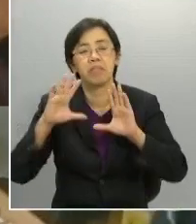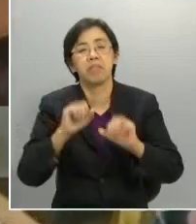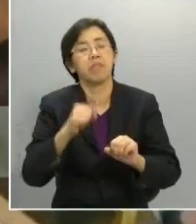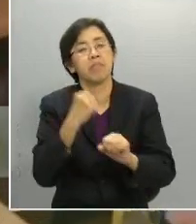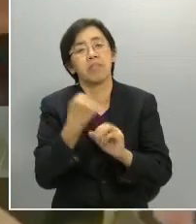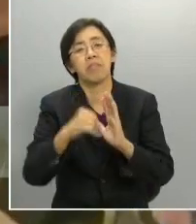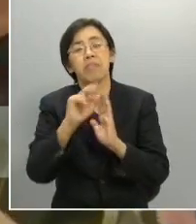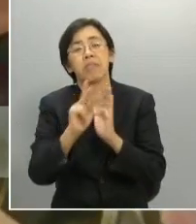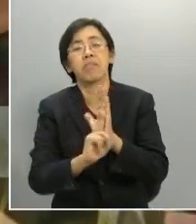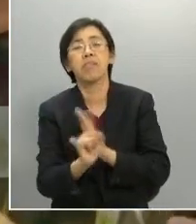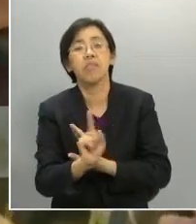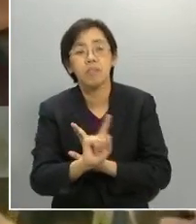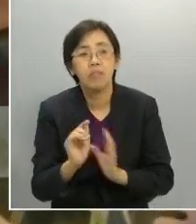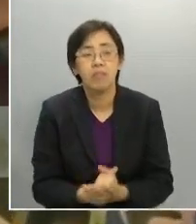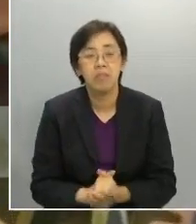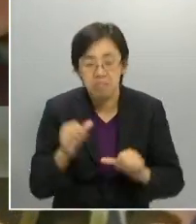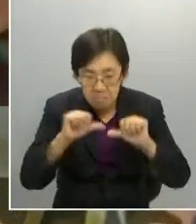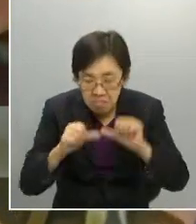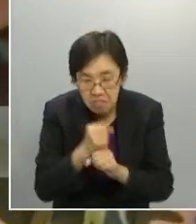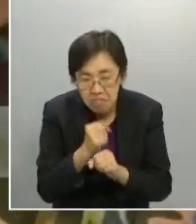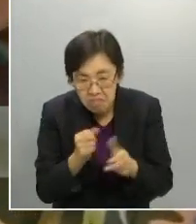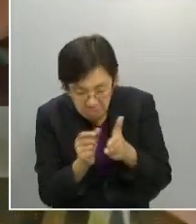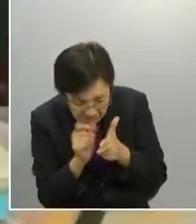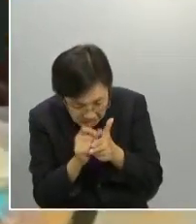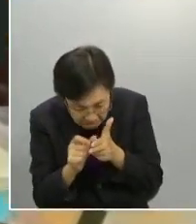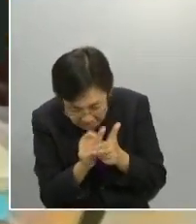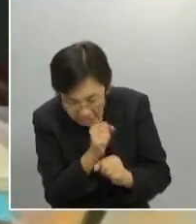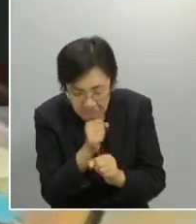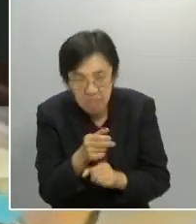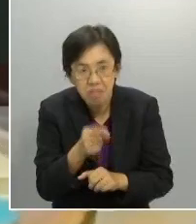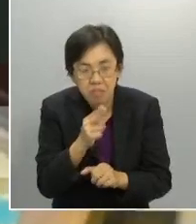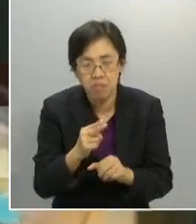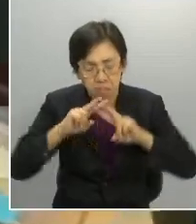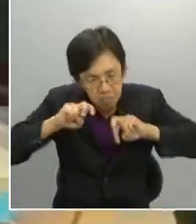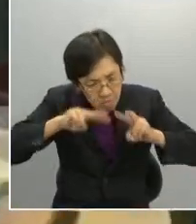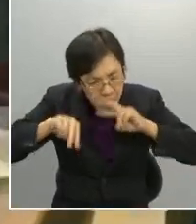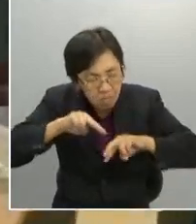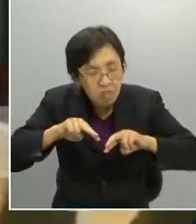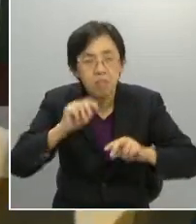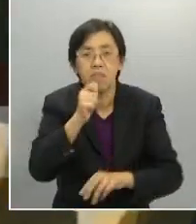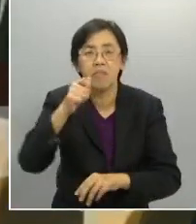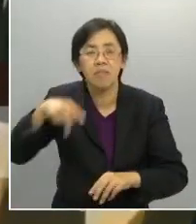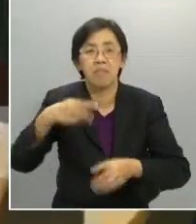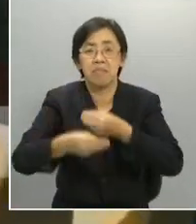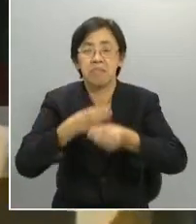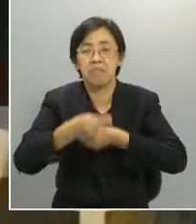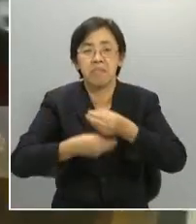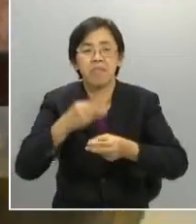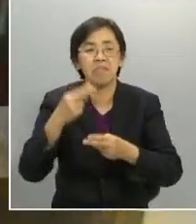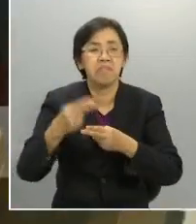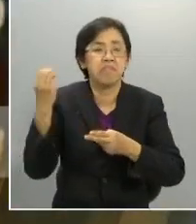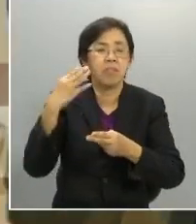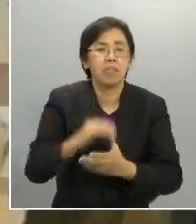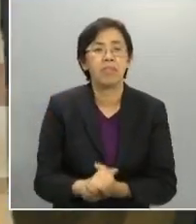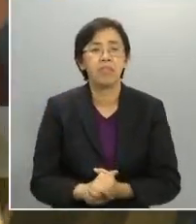ะไรอันนี้เนี่ยภูธรภาค5สืบสวนในโลกออนไลน์พบแอปพลิเคชันขายสินค้าชื่อดังผมไม่เอ่ยนะ